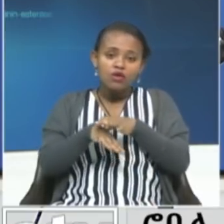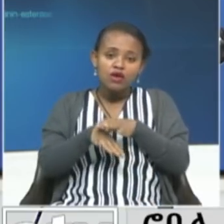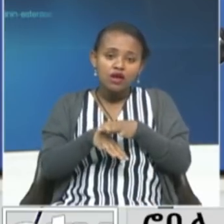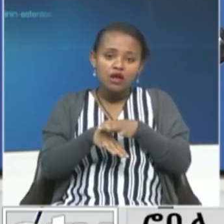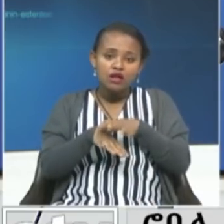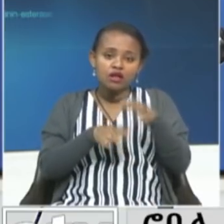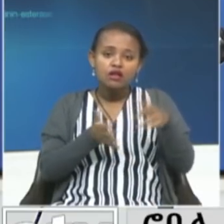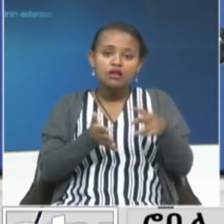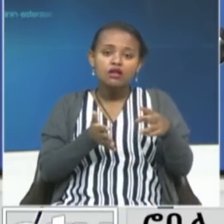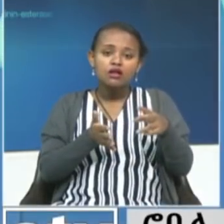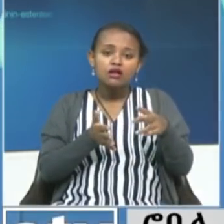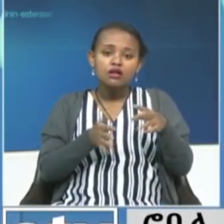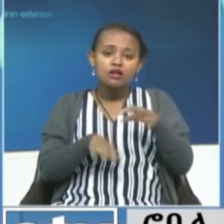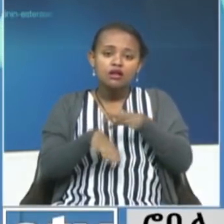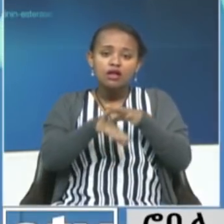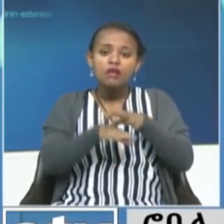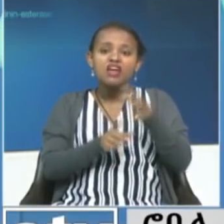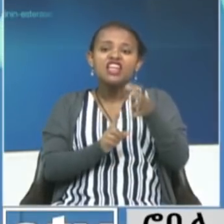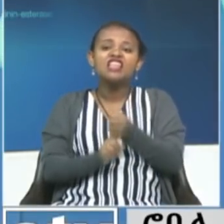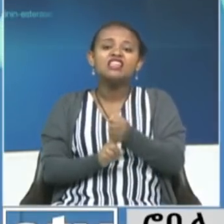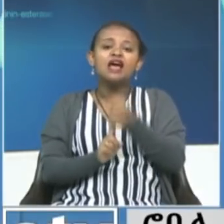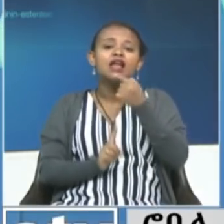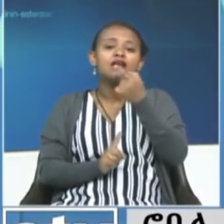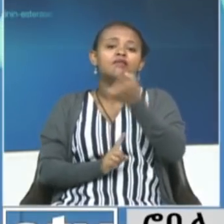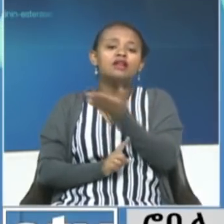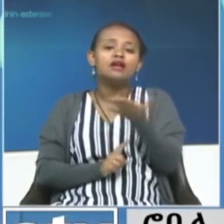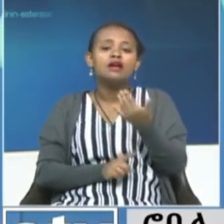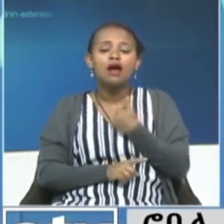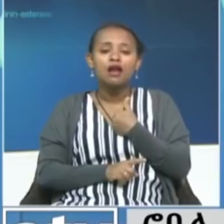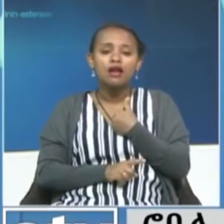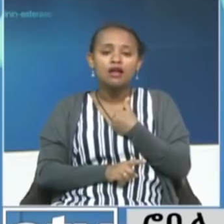ሲራመድ ረኩ ከመሬት ይይዛል የሚል ነገር።